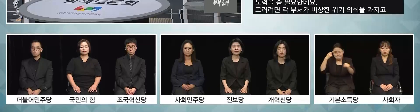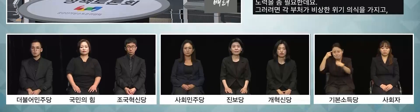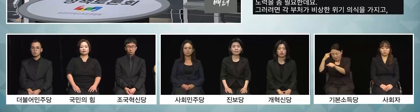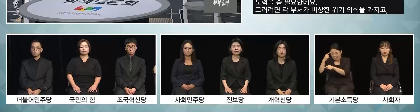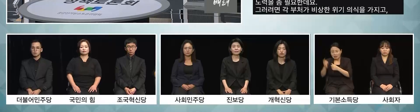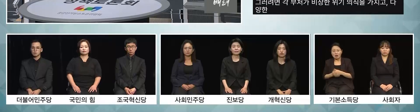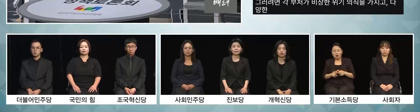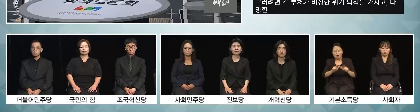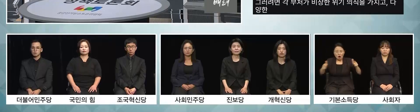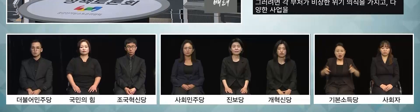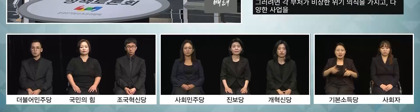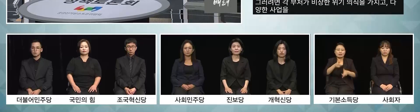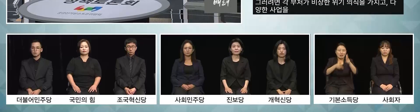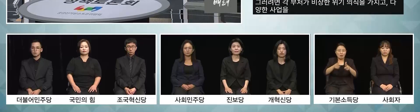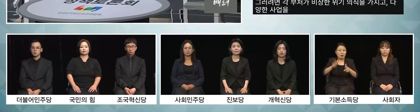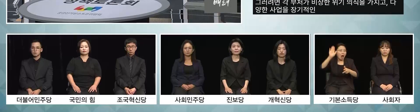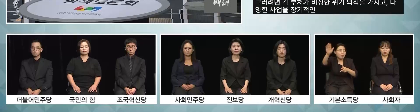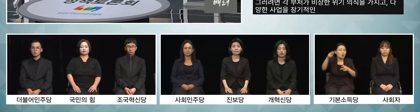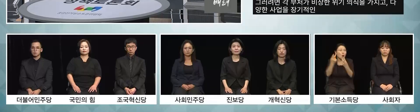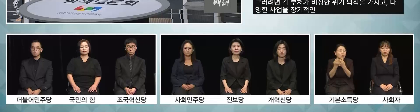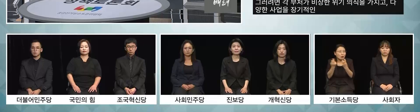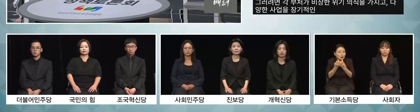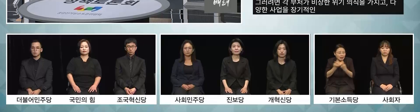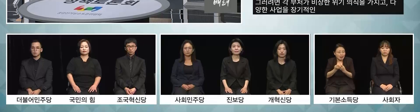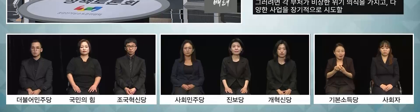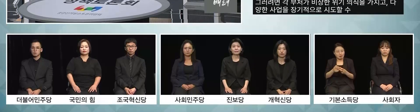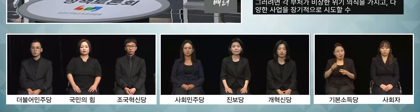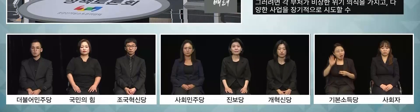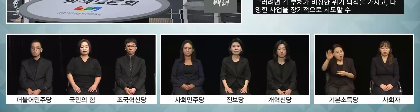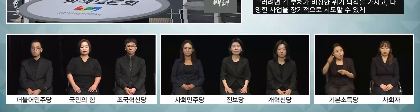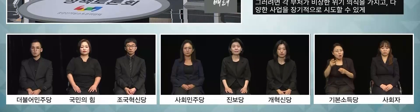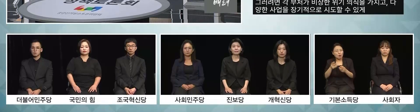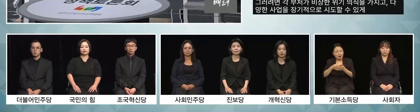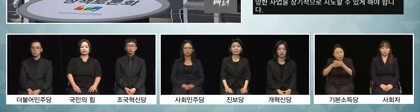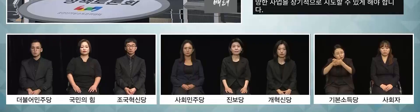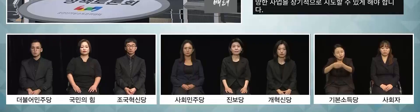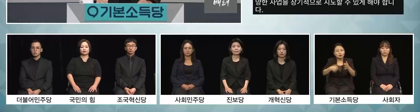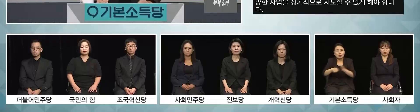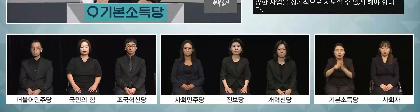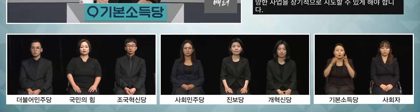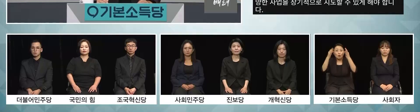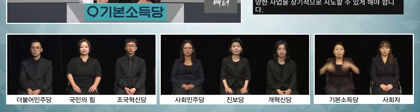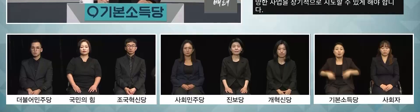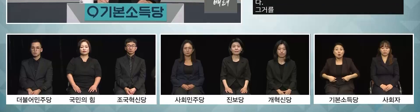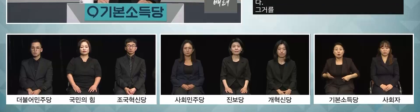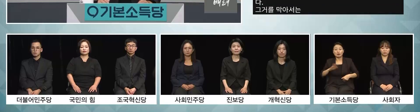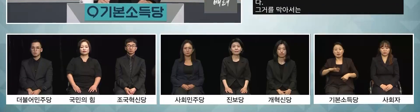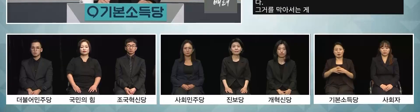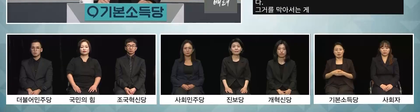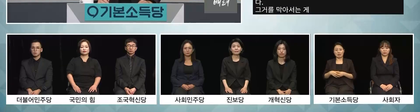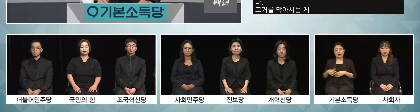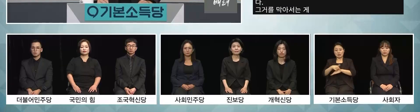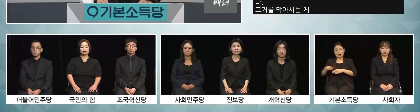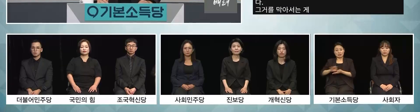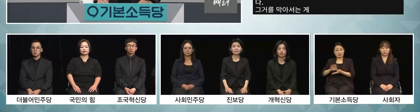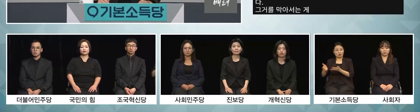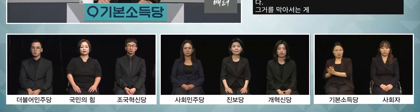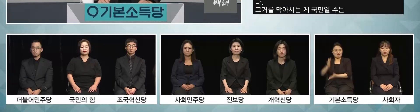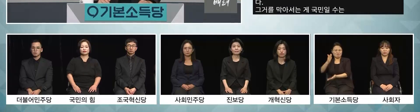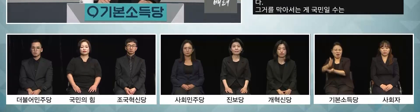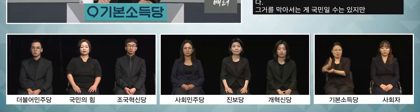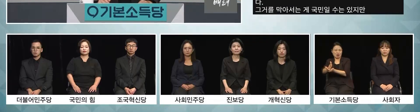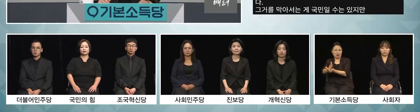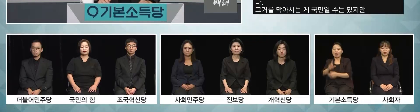다양한 사업을 장기적으로 시도할 수 있게 해야 합니다. 그걸 막아서는 게 국민일 수는 있어도 기재부여서는